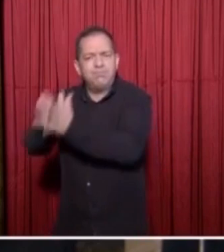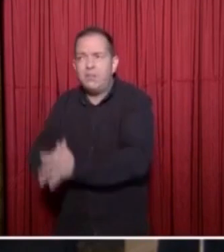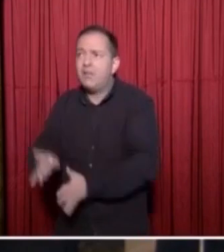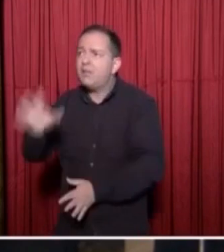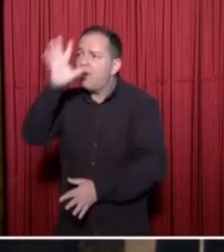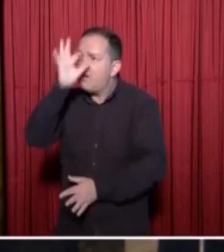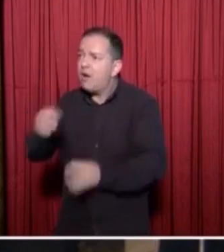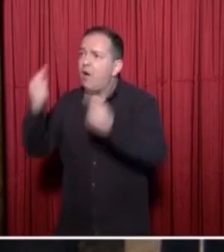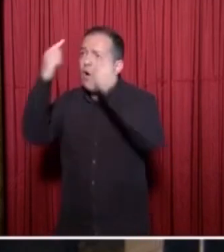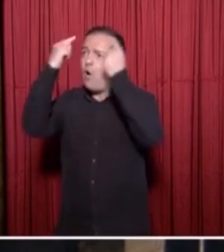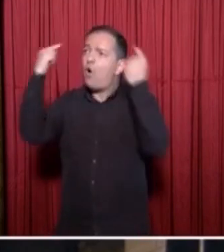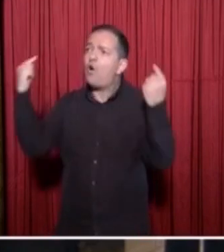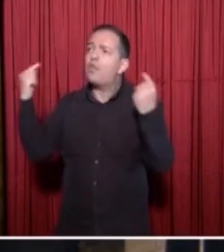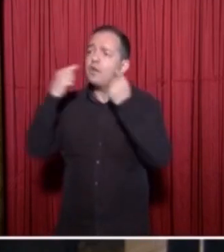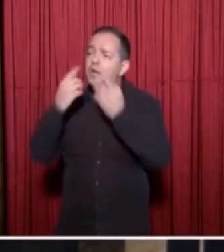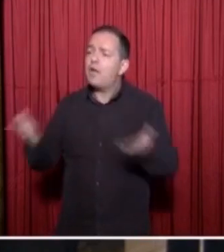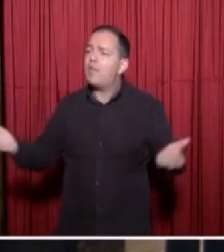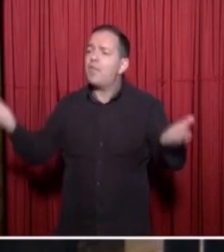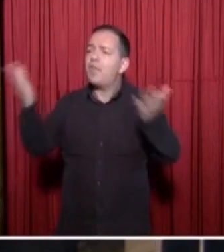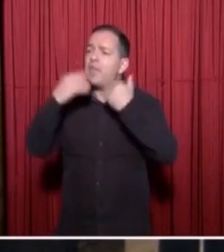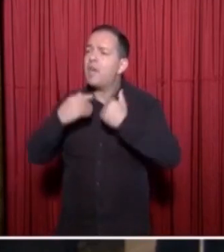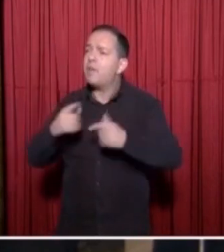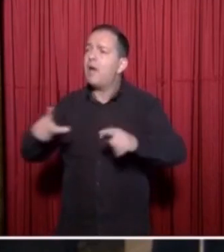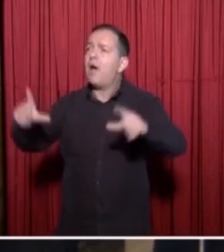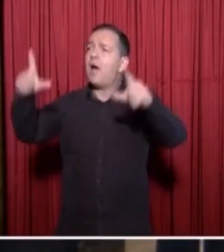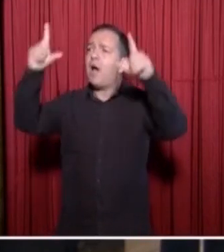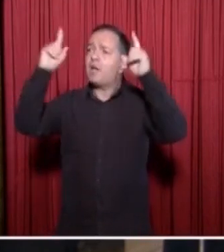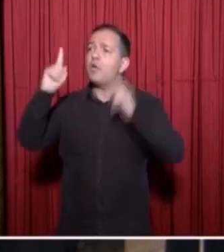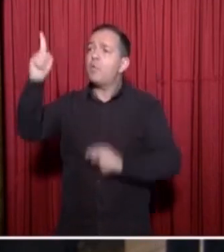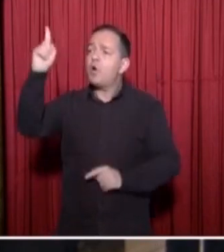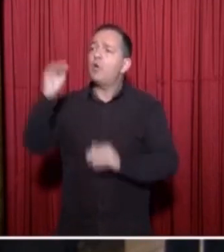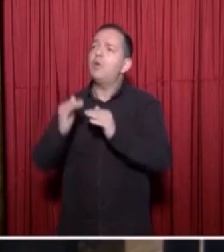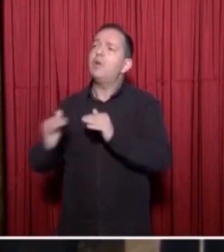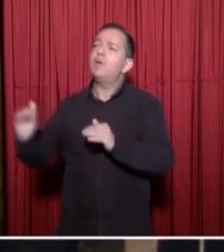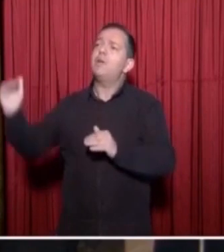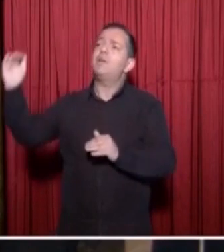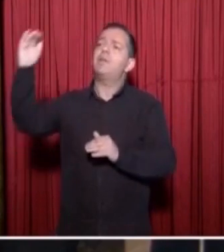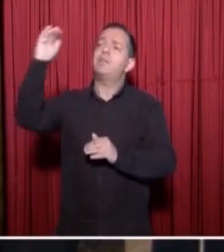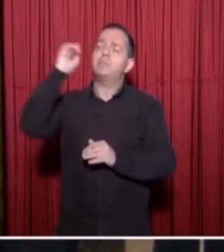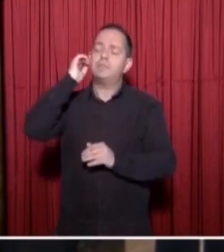Σίμων και ουκέστη Άγιος πλην σου Κύριε.